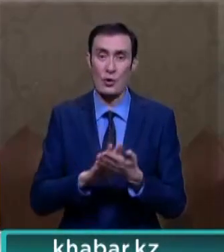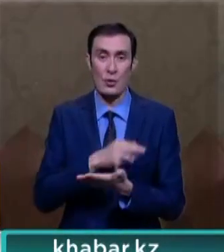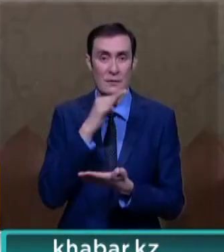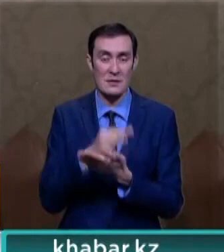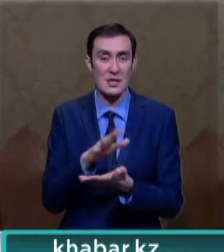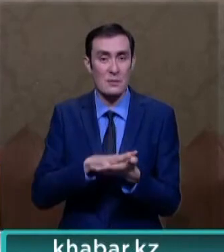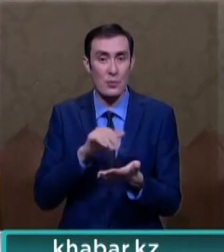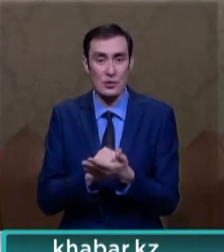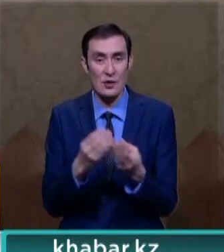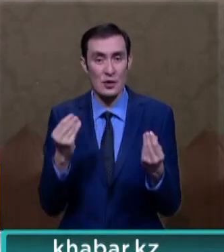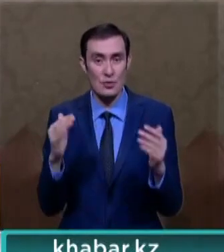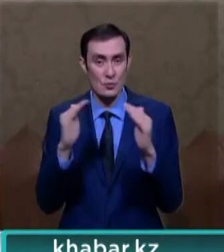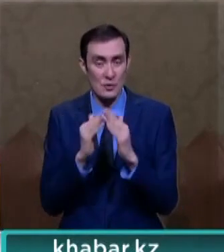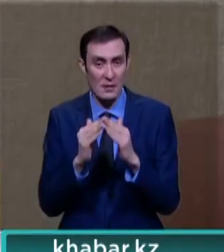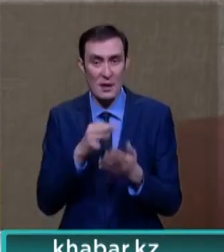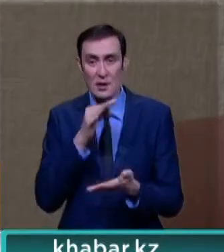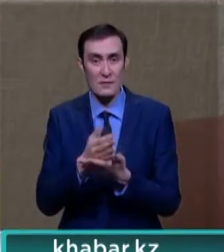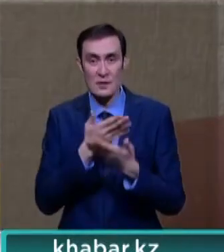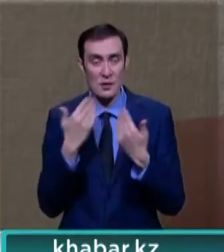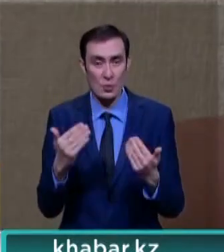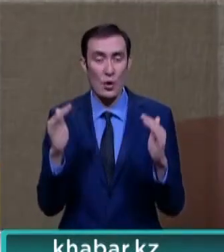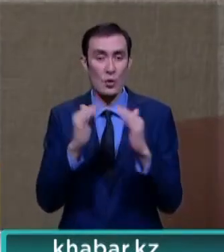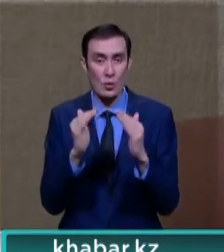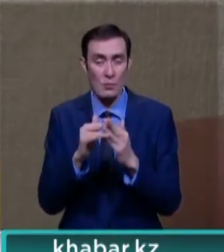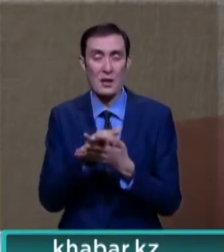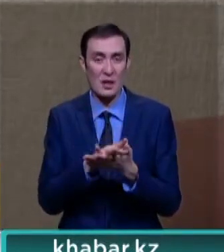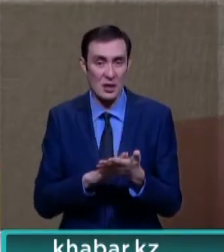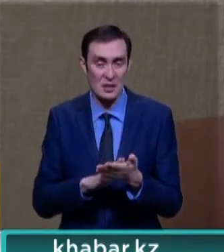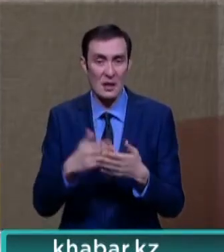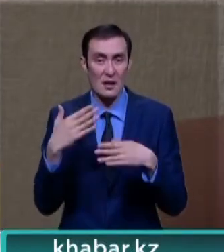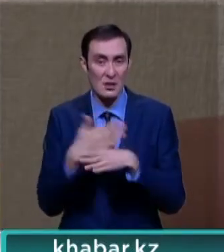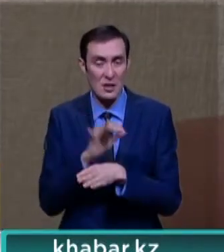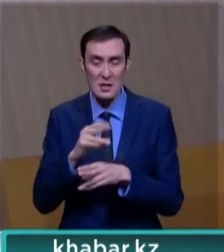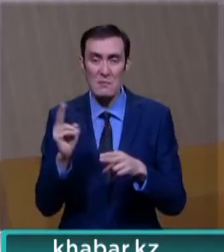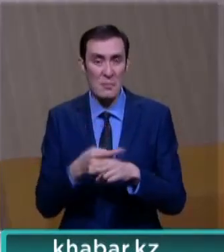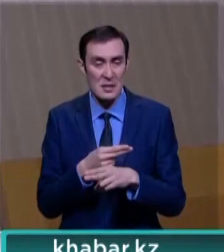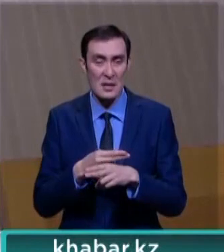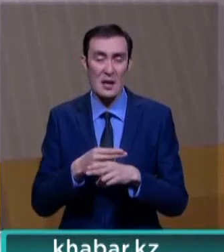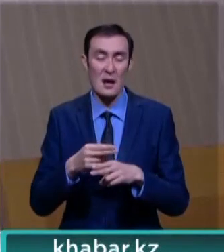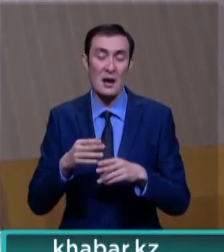ответственности за испорченное имущество и не несут. Дом тем временем продолжает трещать и без ремонта из